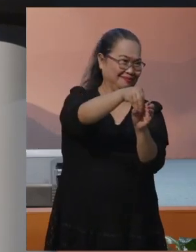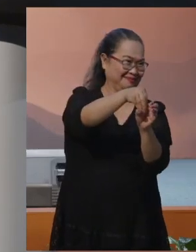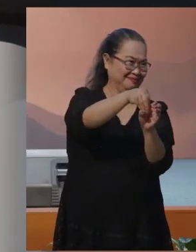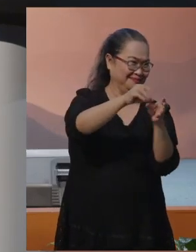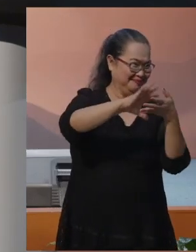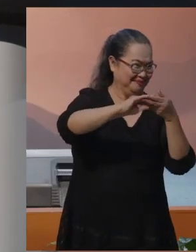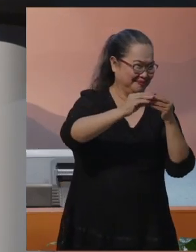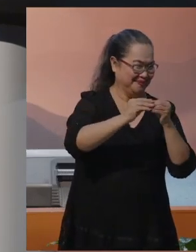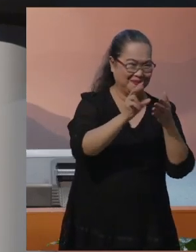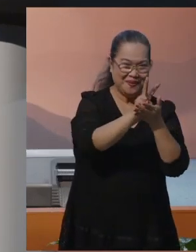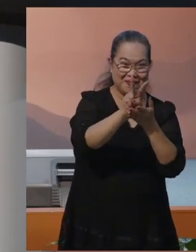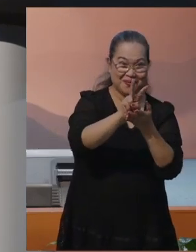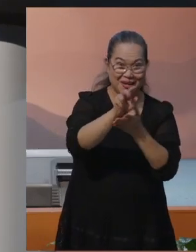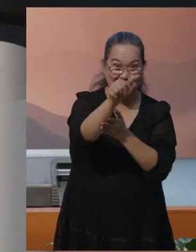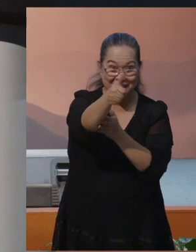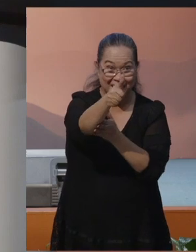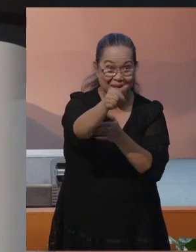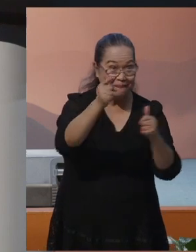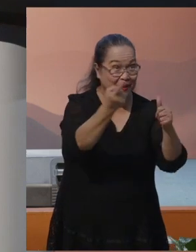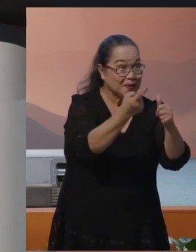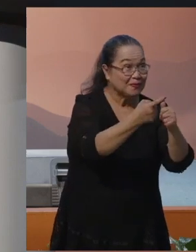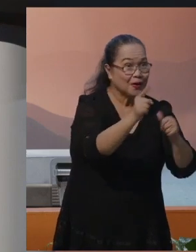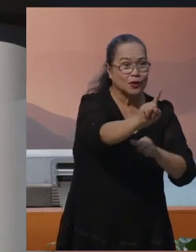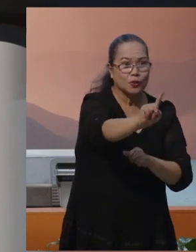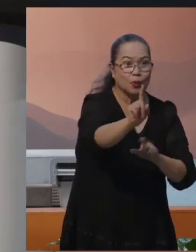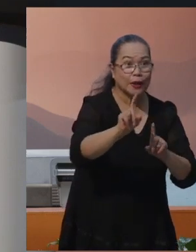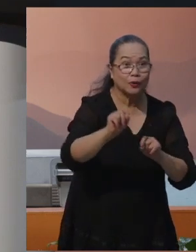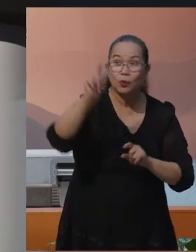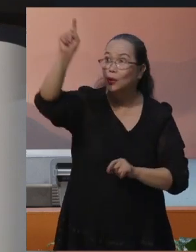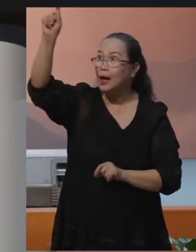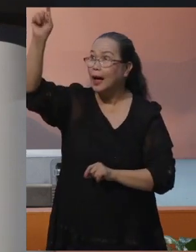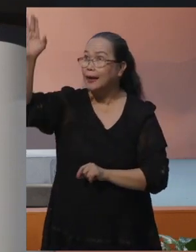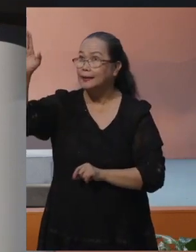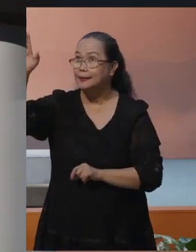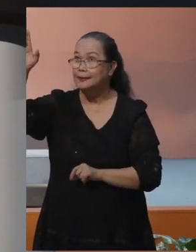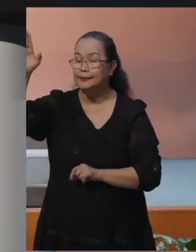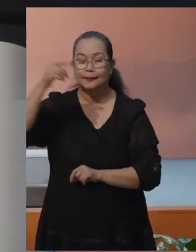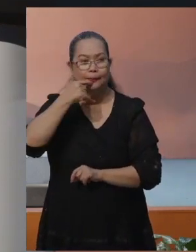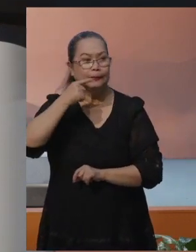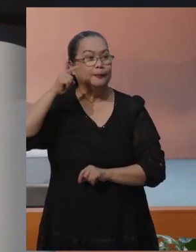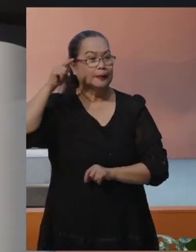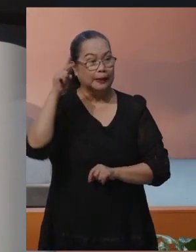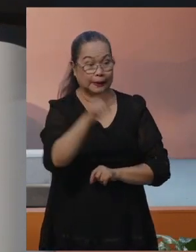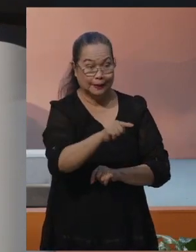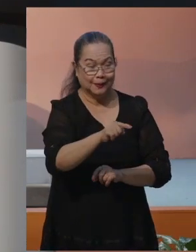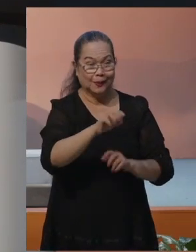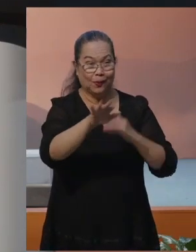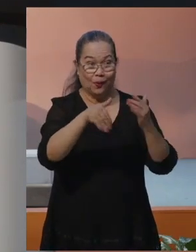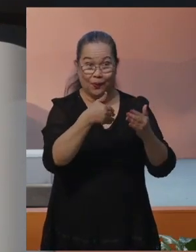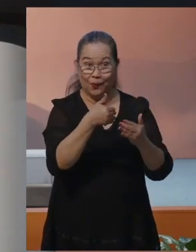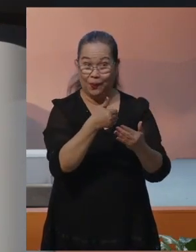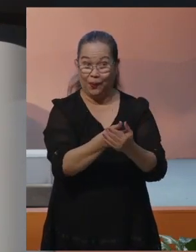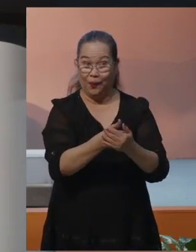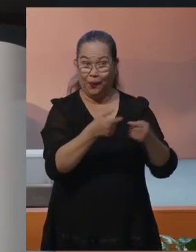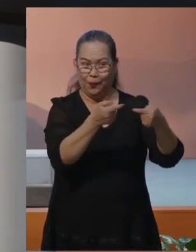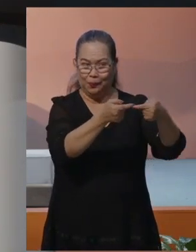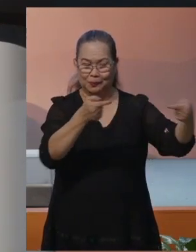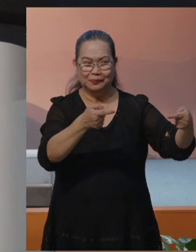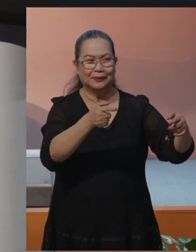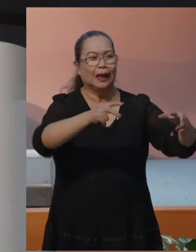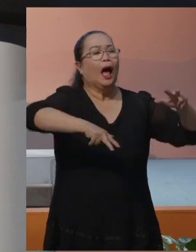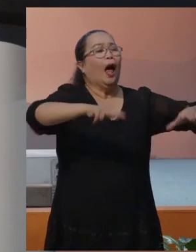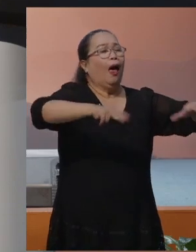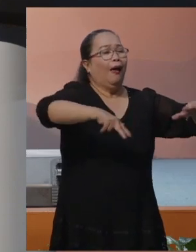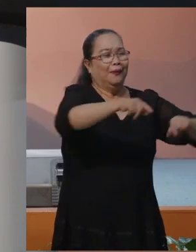verse 10. Ang unang ginawa ng Panginoon, yung pagtaranta ng Diyos sa kanyang mga kalaban. Tingnan niyo yung